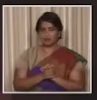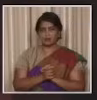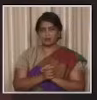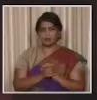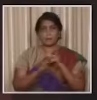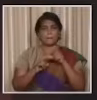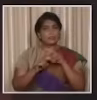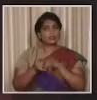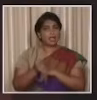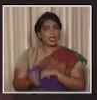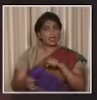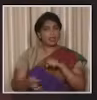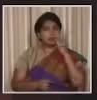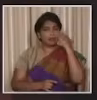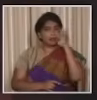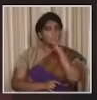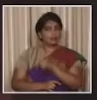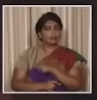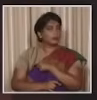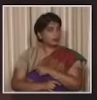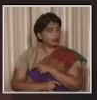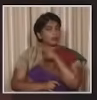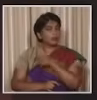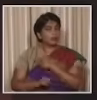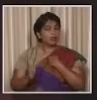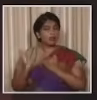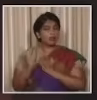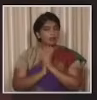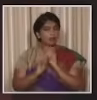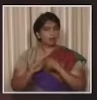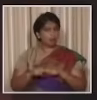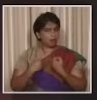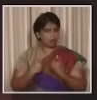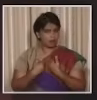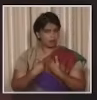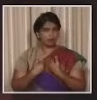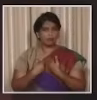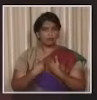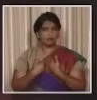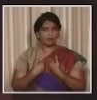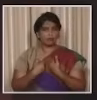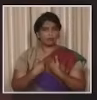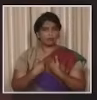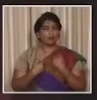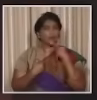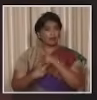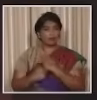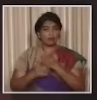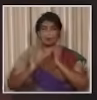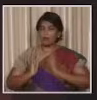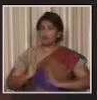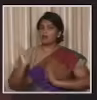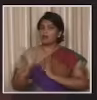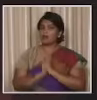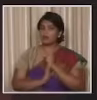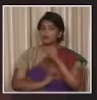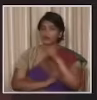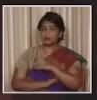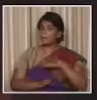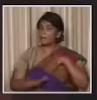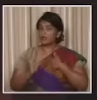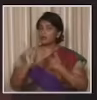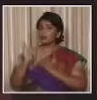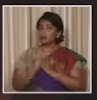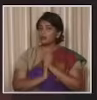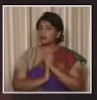අර ප්‍රාදේශීය ලේකම්තුමියට එයාගේ වරප්‍රසාදය එයාගේ අයිතිය එයාගේ මානව අයිතිය එයාගේ මූලික